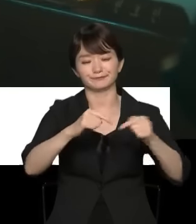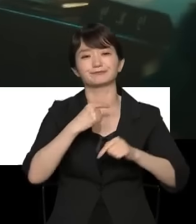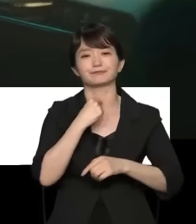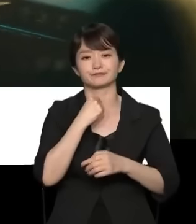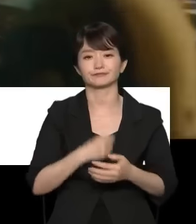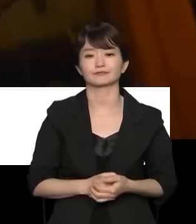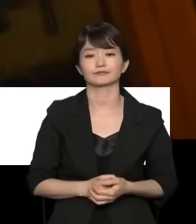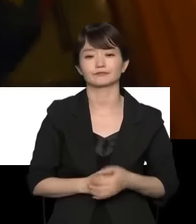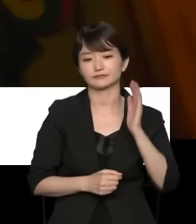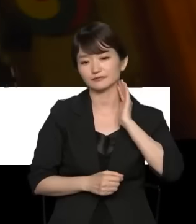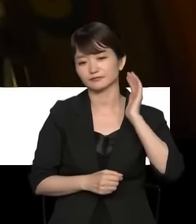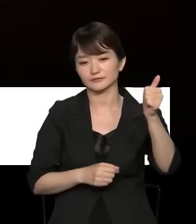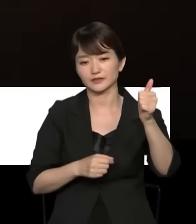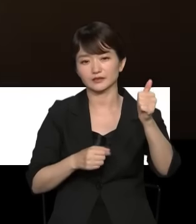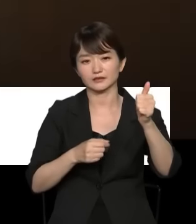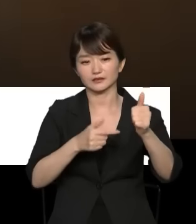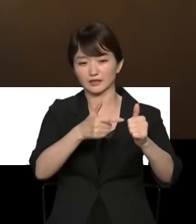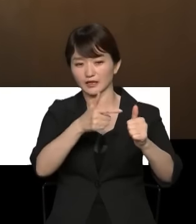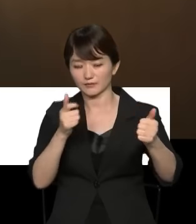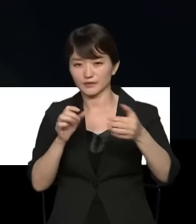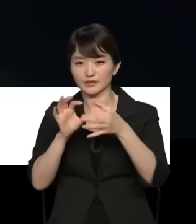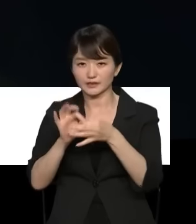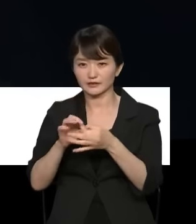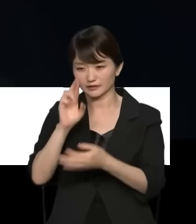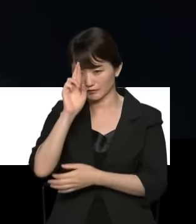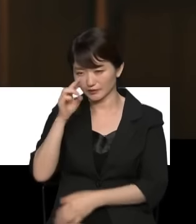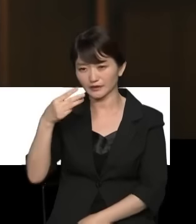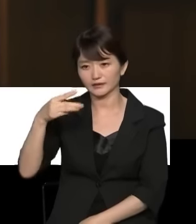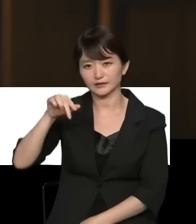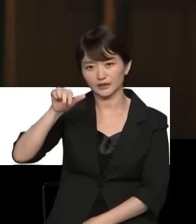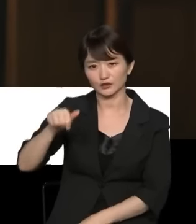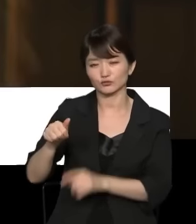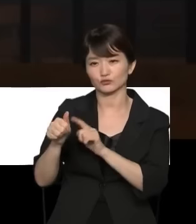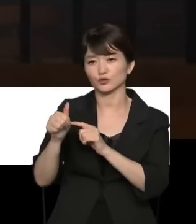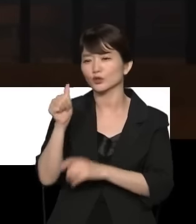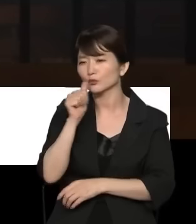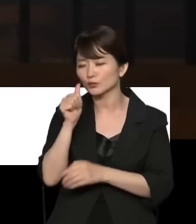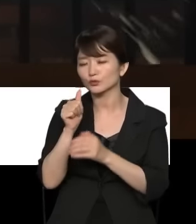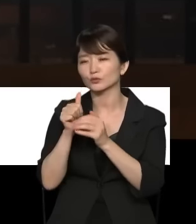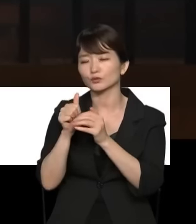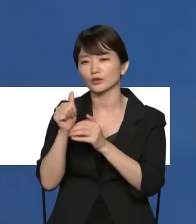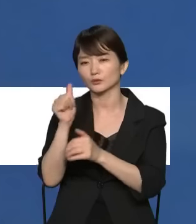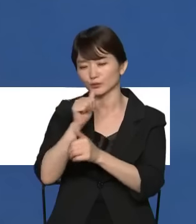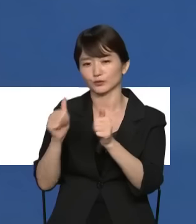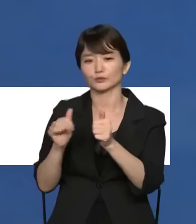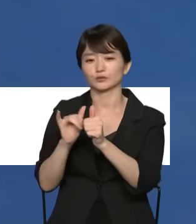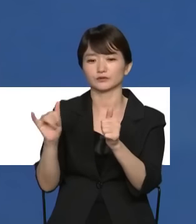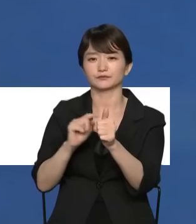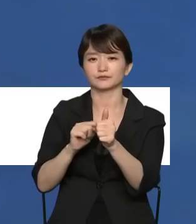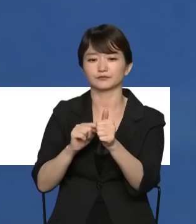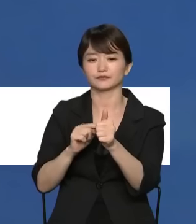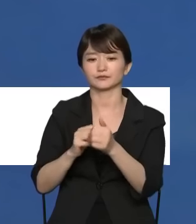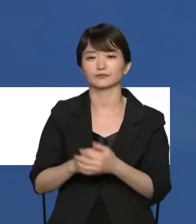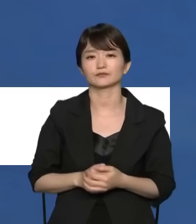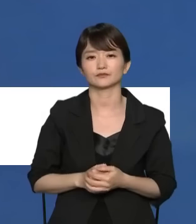그 대통령 암살 사건에 연루된 그 박태주라는 인물을 변호하는 변호사인데 그 변호하고